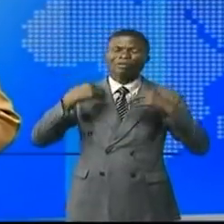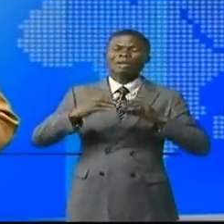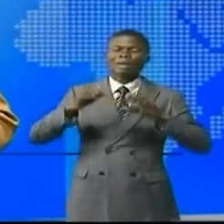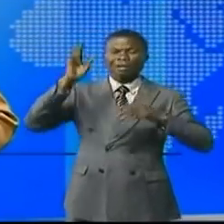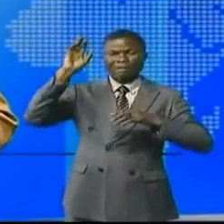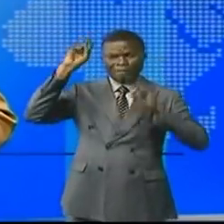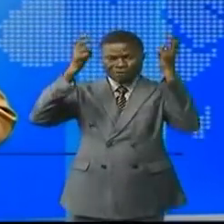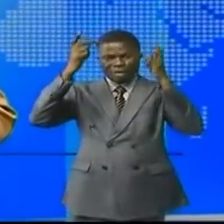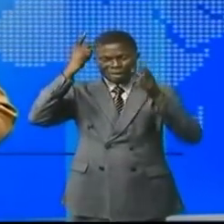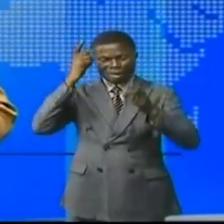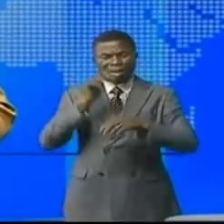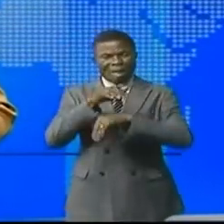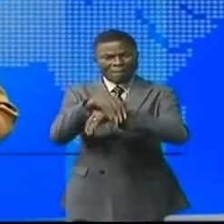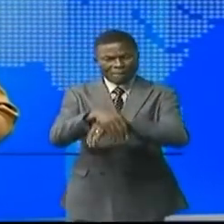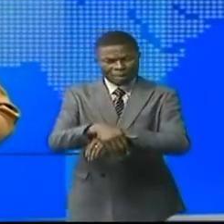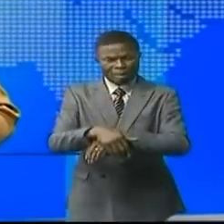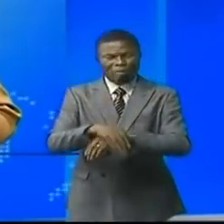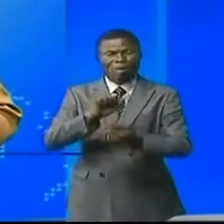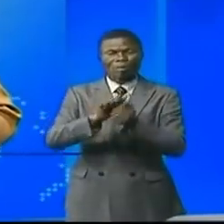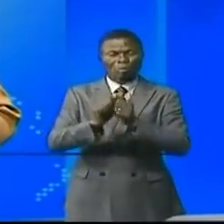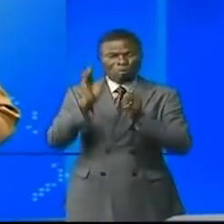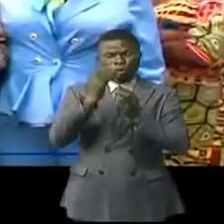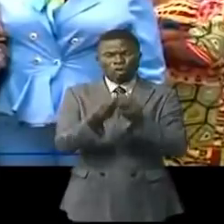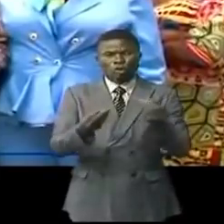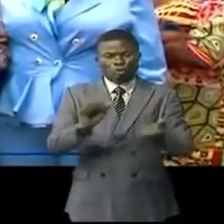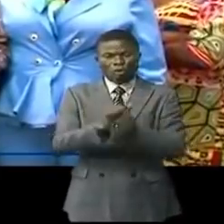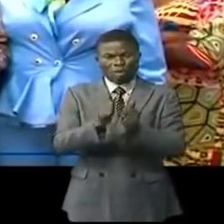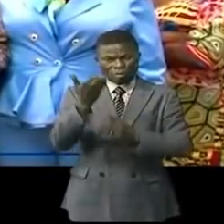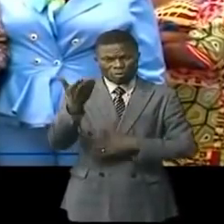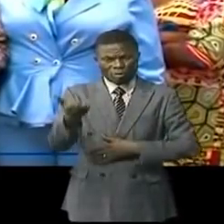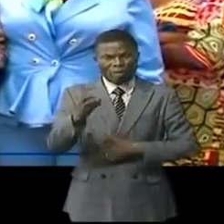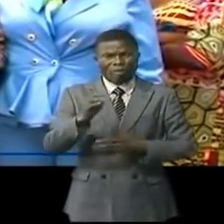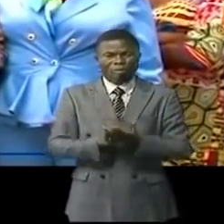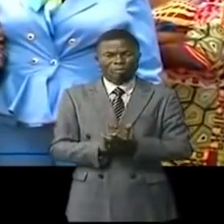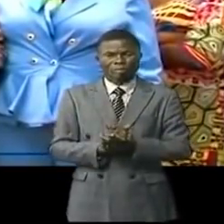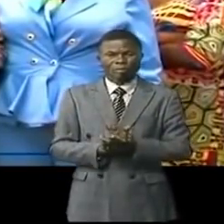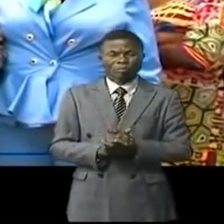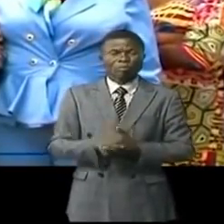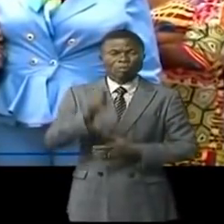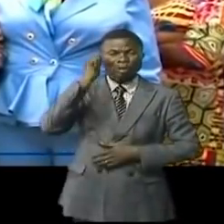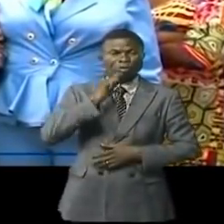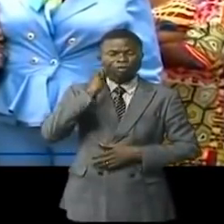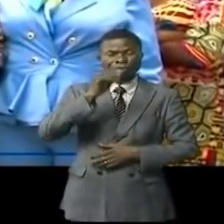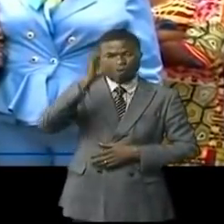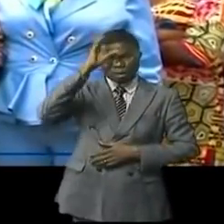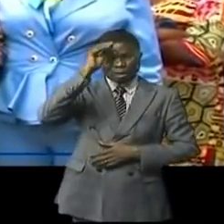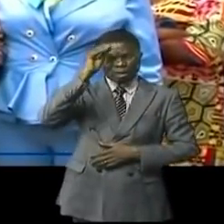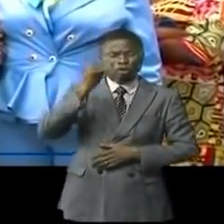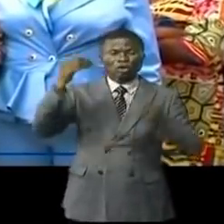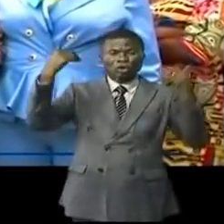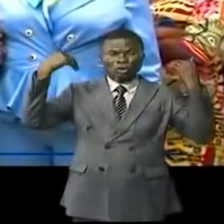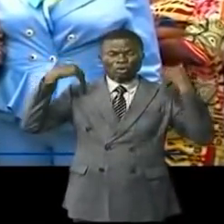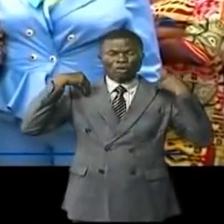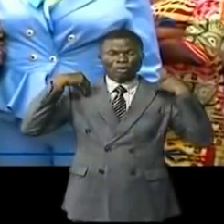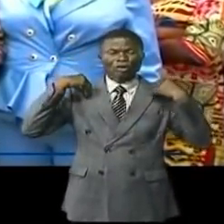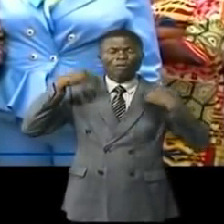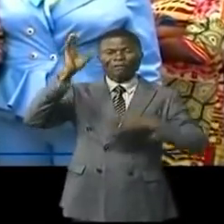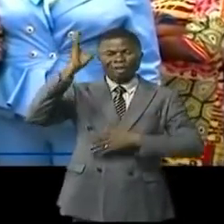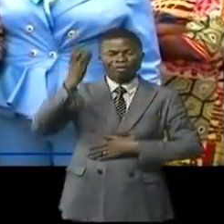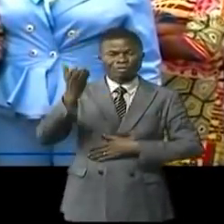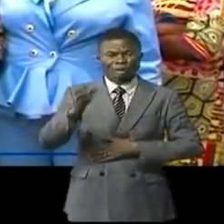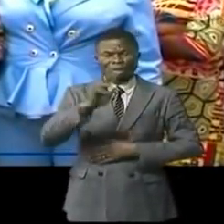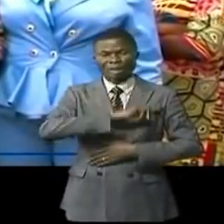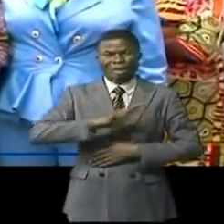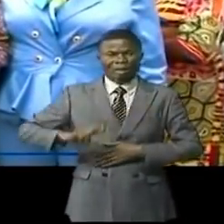pallier cette situation. Un reportage Eric Kabamba. Princes et princesses issus des familles régnantes des 26 provinces de la République démocratique du